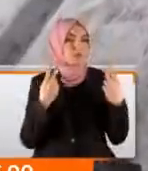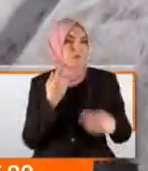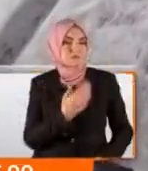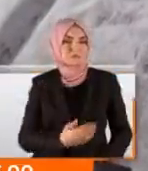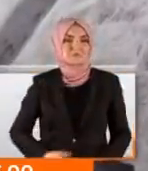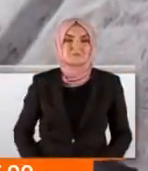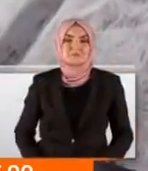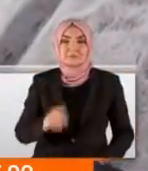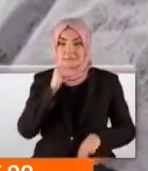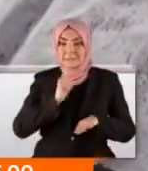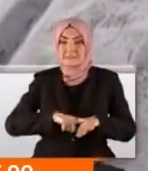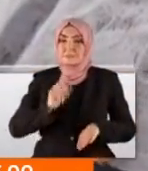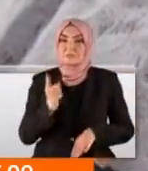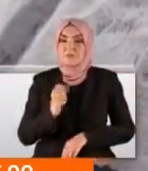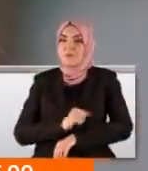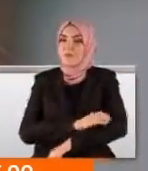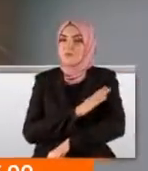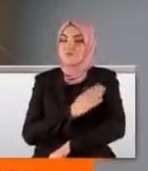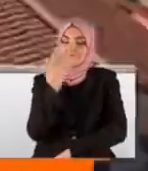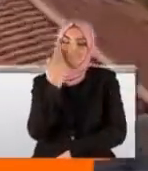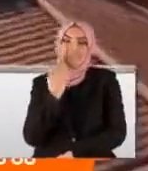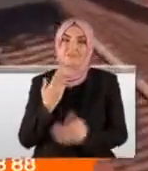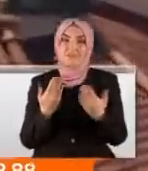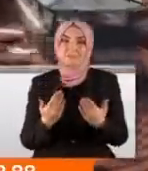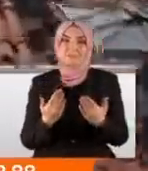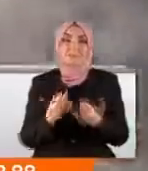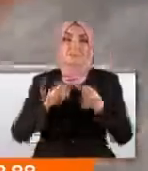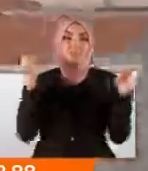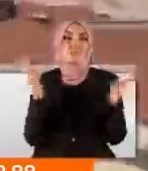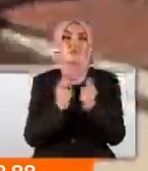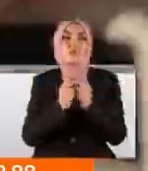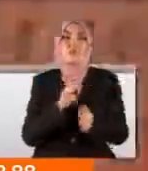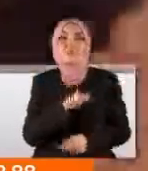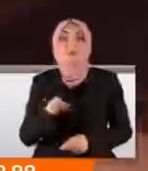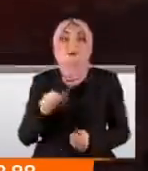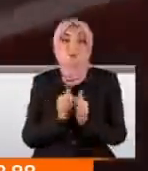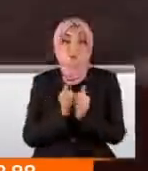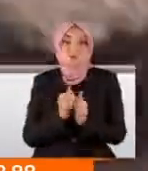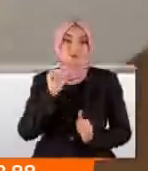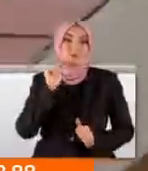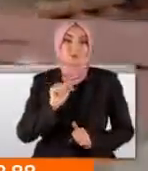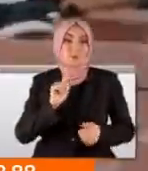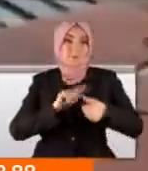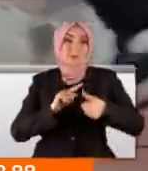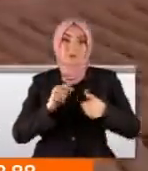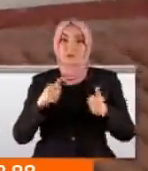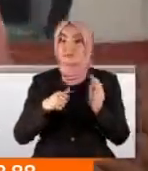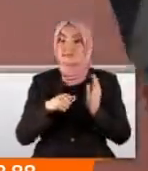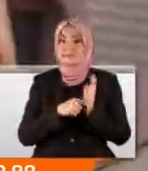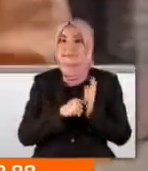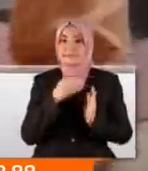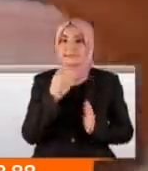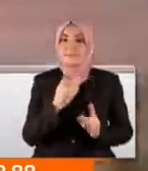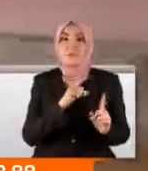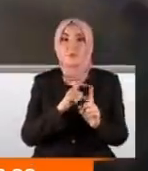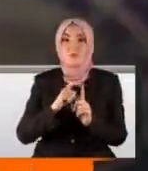Gerçekten inanılmaz bir duyguydu, çok keyif aldım. Dünyada parkur sporunun öncü isimlerinden Dominic Di Tommaso ülke ülke